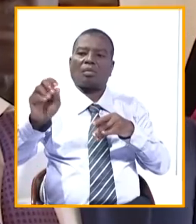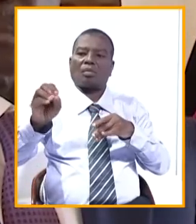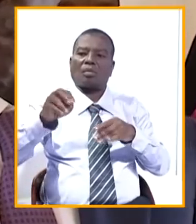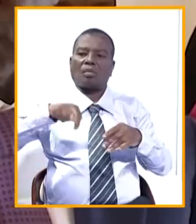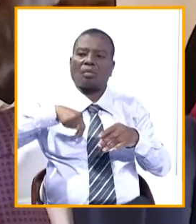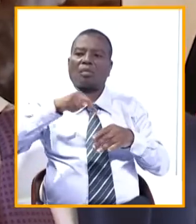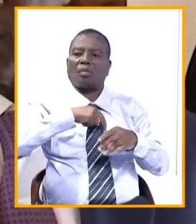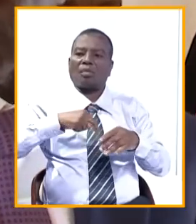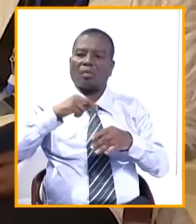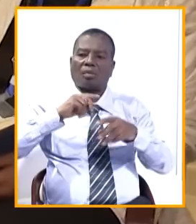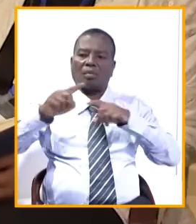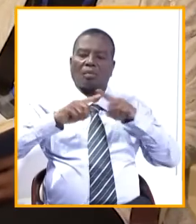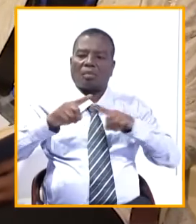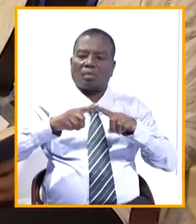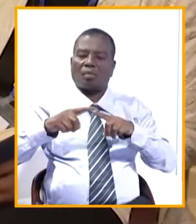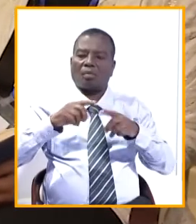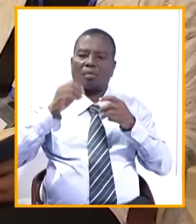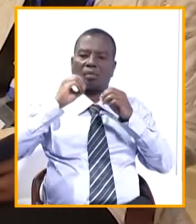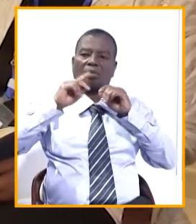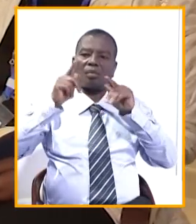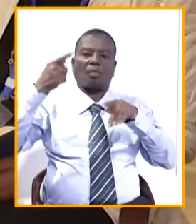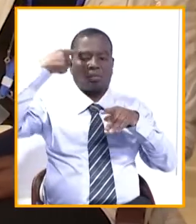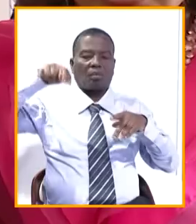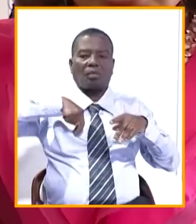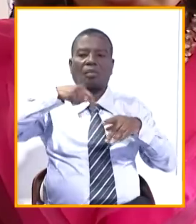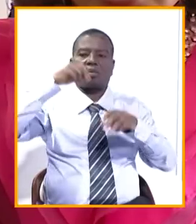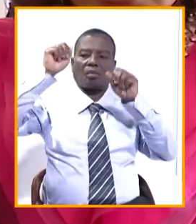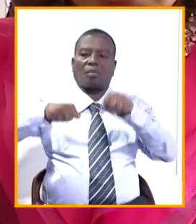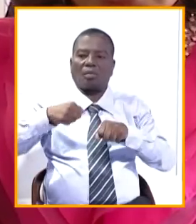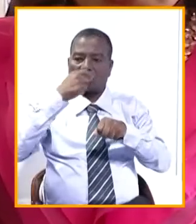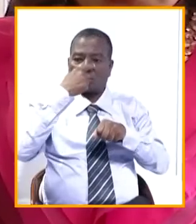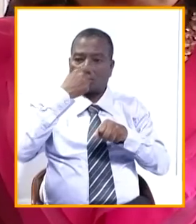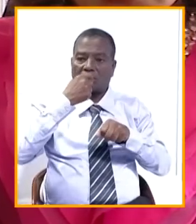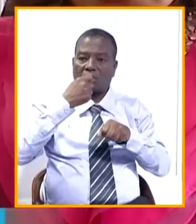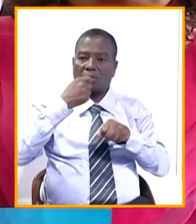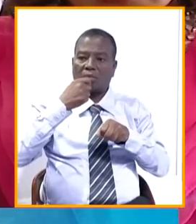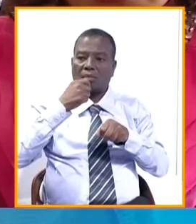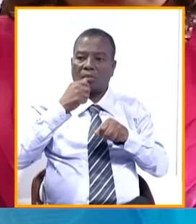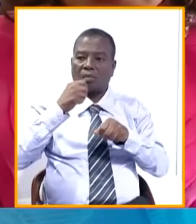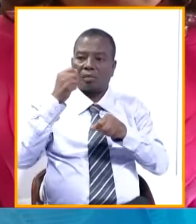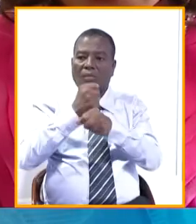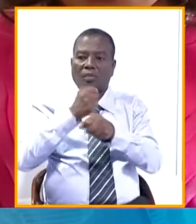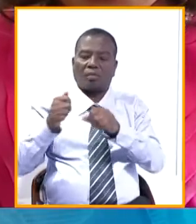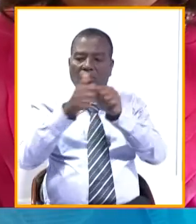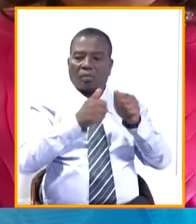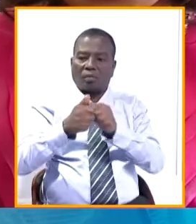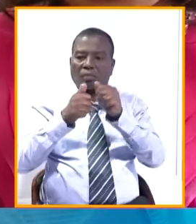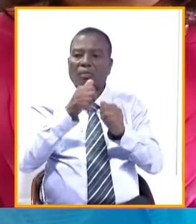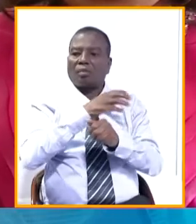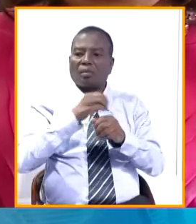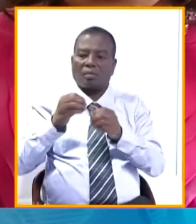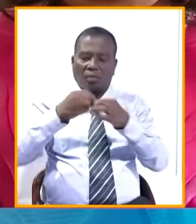avons échangé sur toutes ces questions. Ça a été l'occasion pour nous de pouvoir donc conjuguer nos efforts